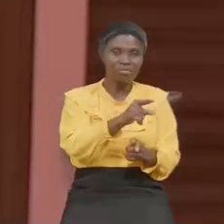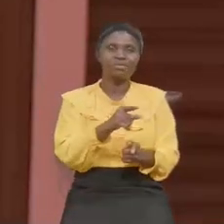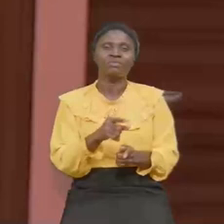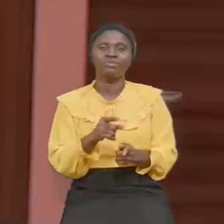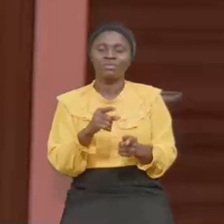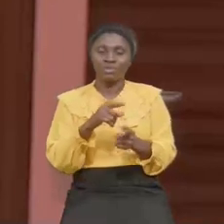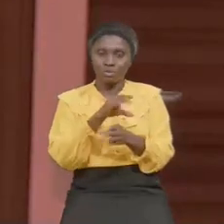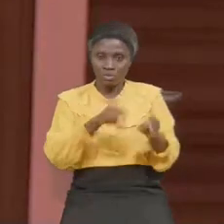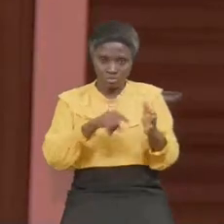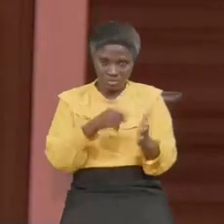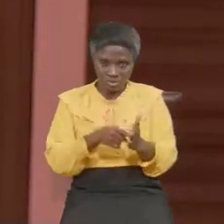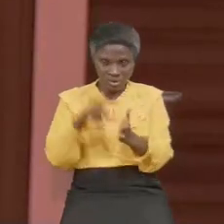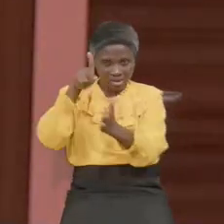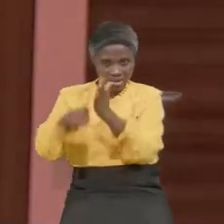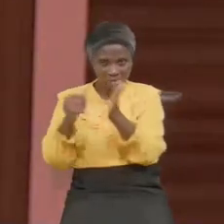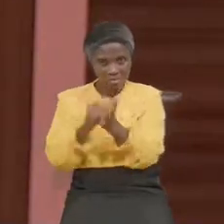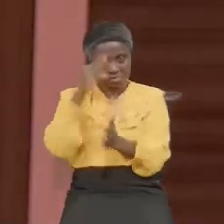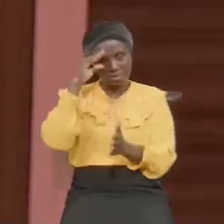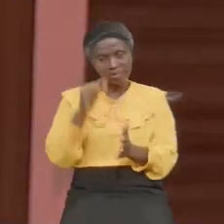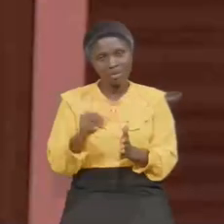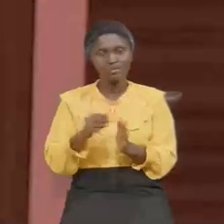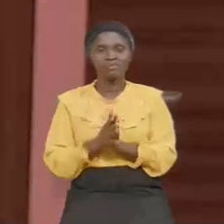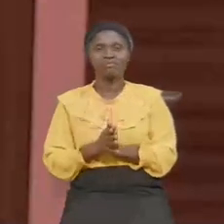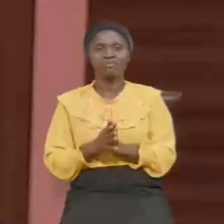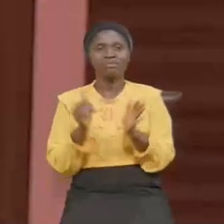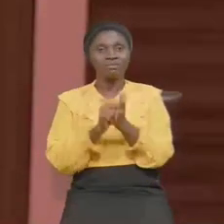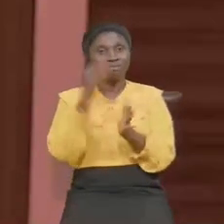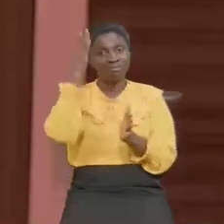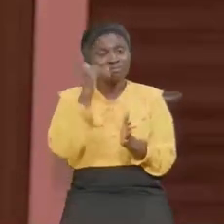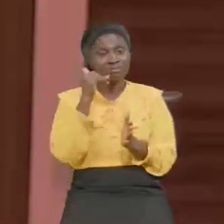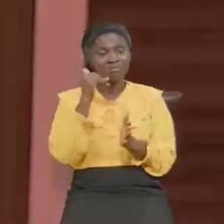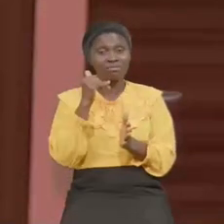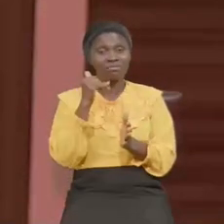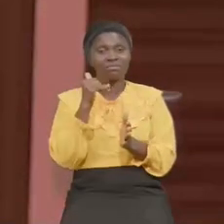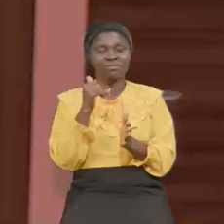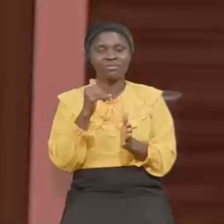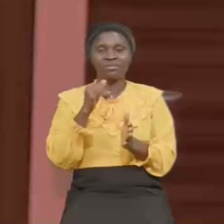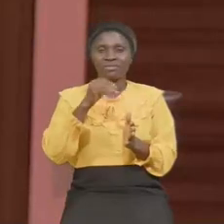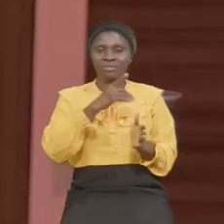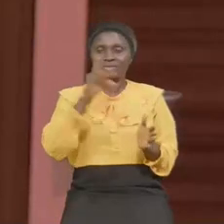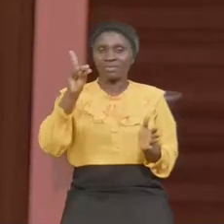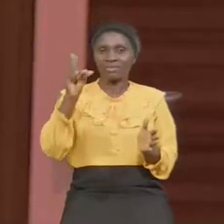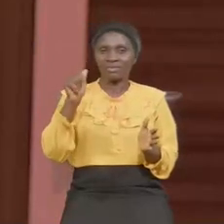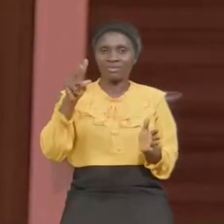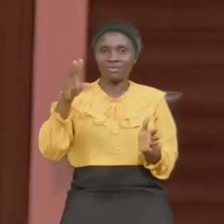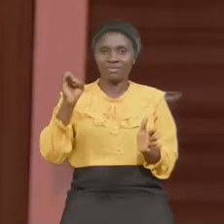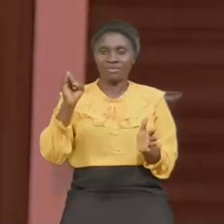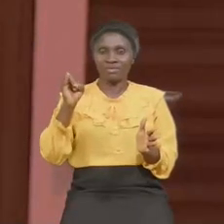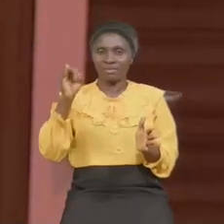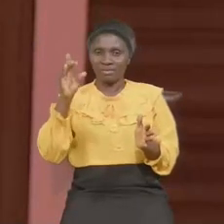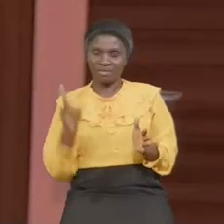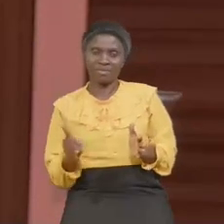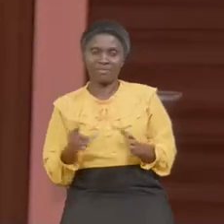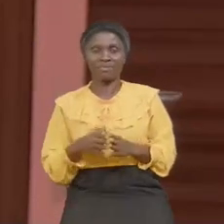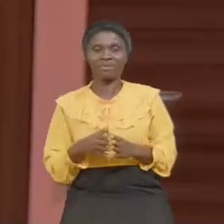tué. Et voilà pourquoi David n'a pas pu traiter Joab. Parce qu'il y avait beaucoup de secrets de